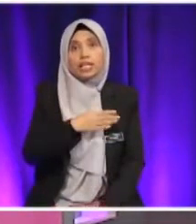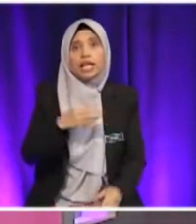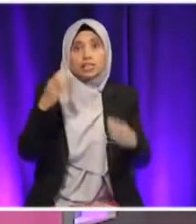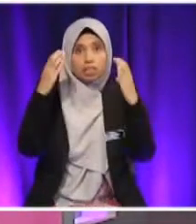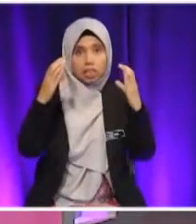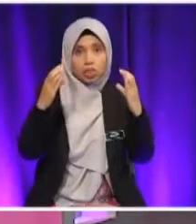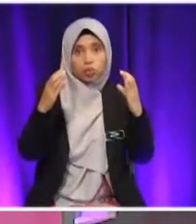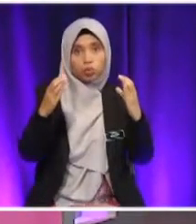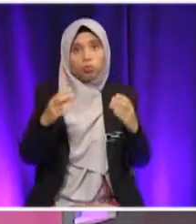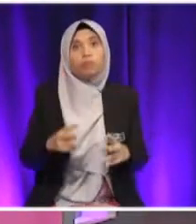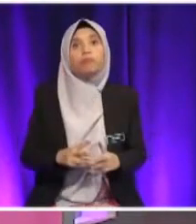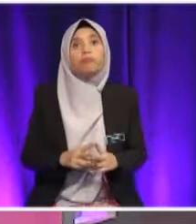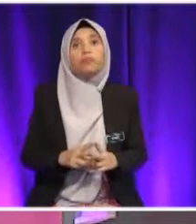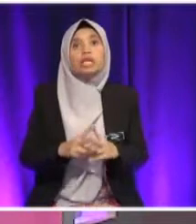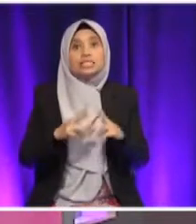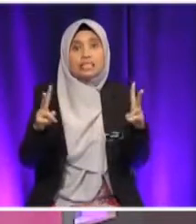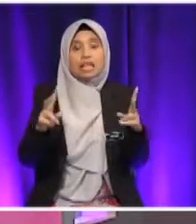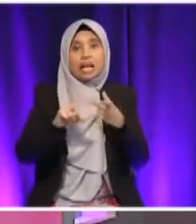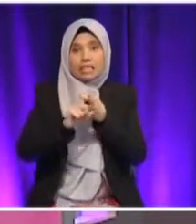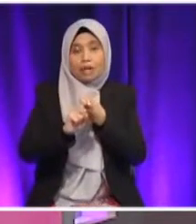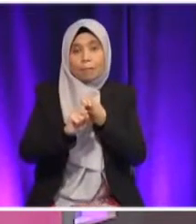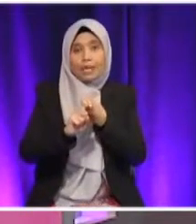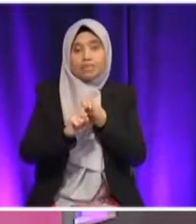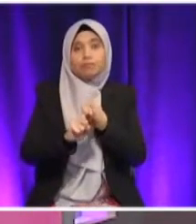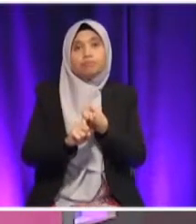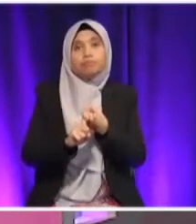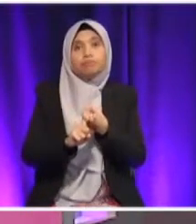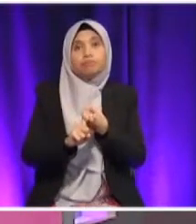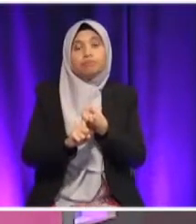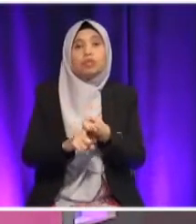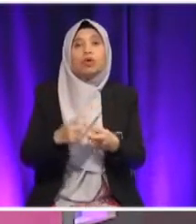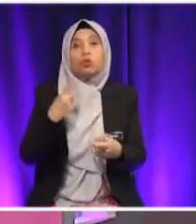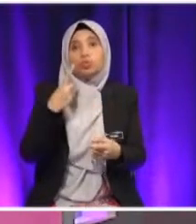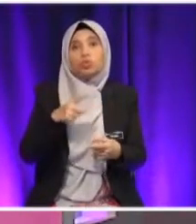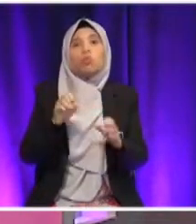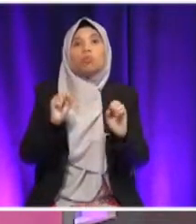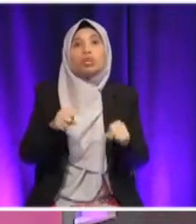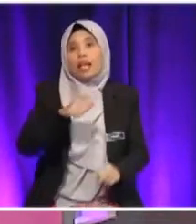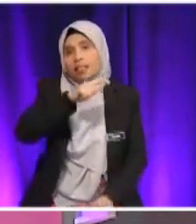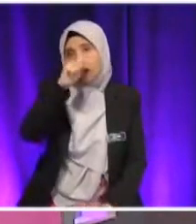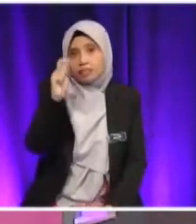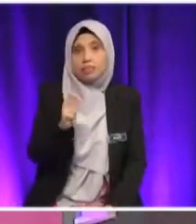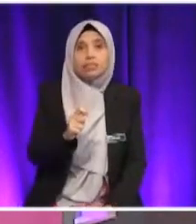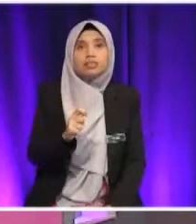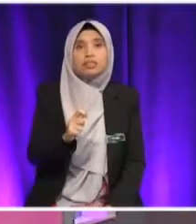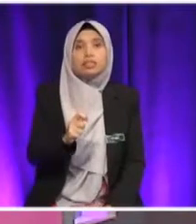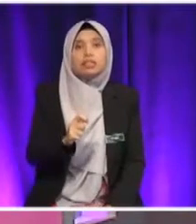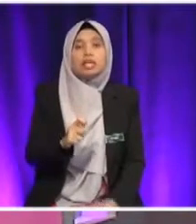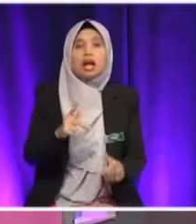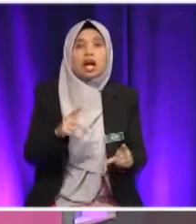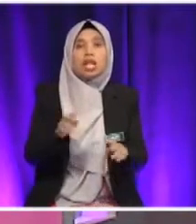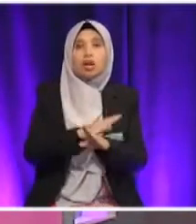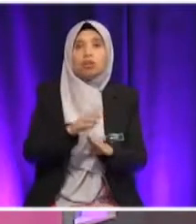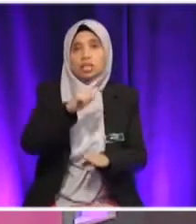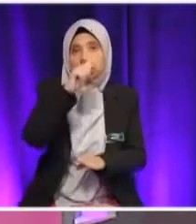sangat ah maksudnya mereka sangat rapat tuh maksudnya Abu ribet anjing ini butanyo karena tidak